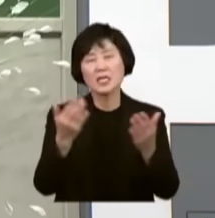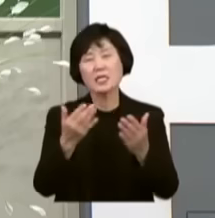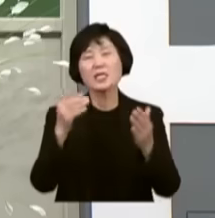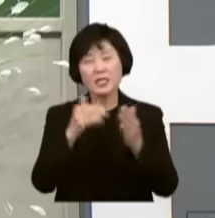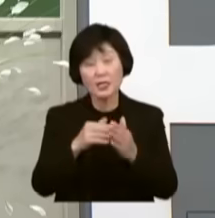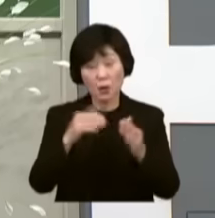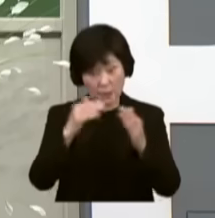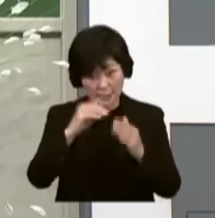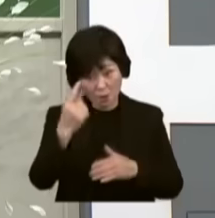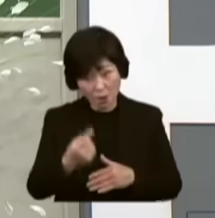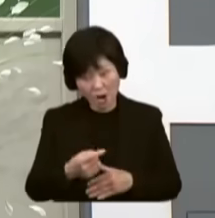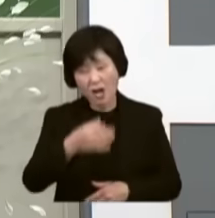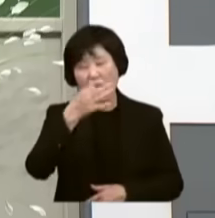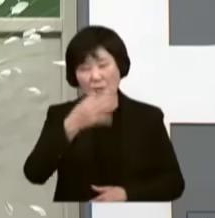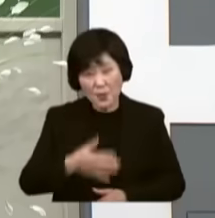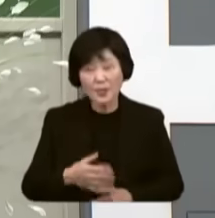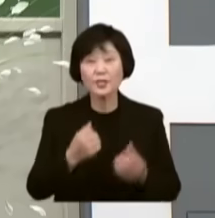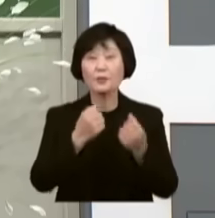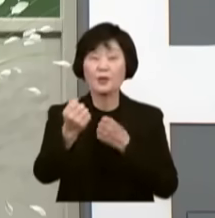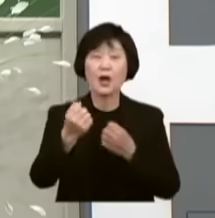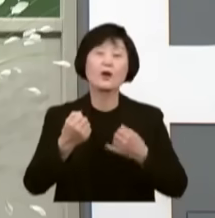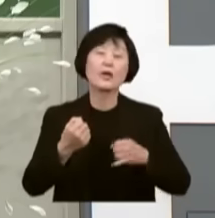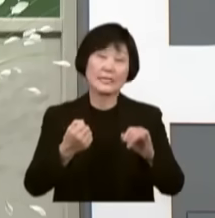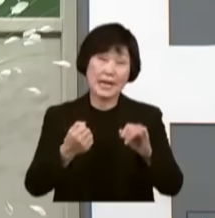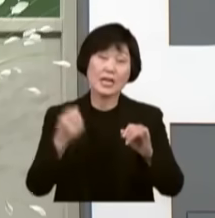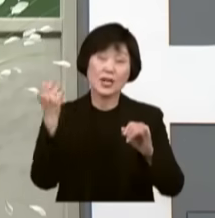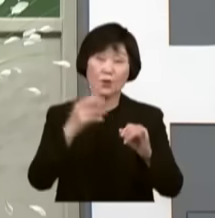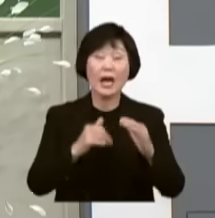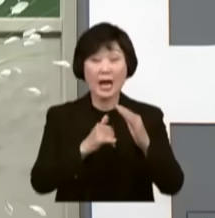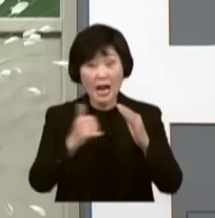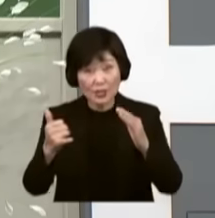그 간격을 가족과의 간격을 좁히려면 집안에 노력하지